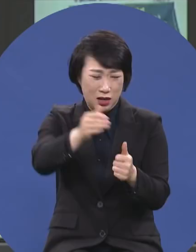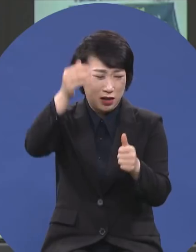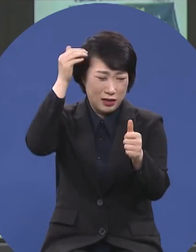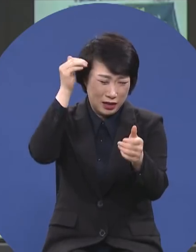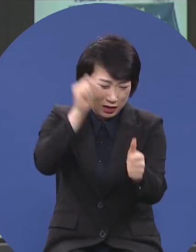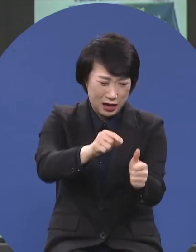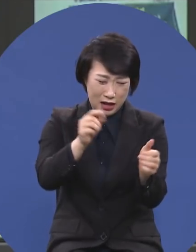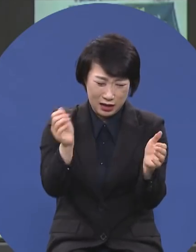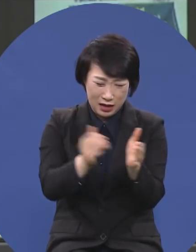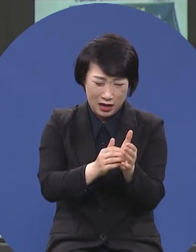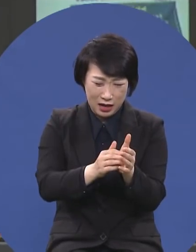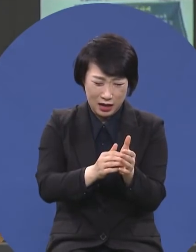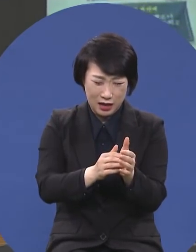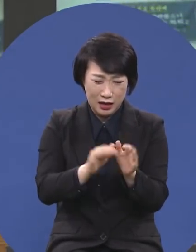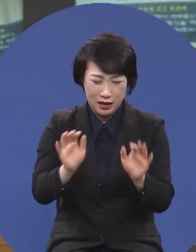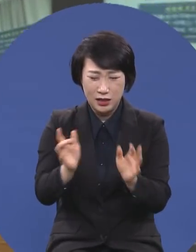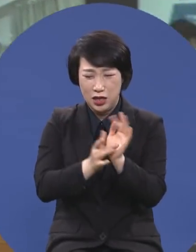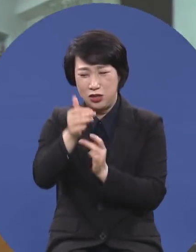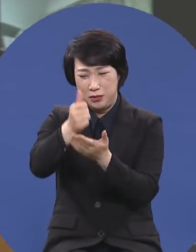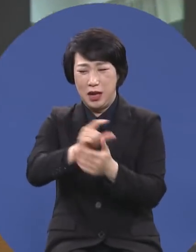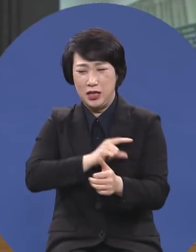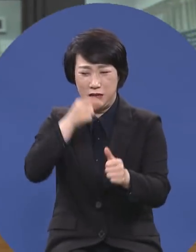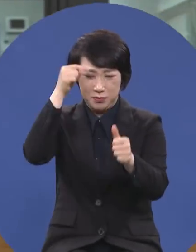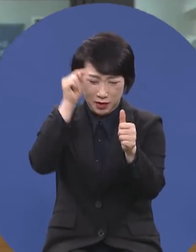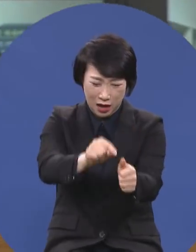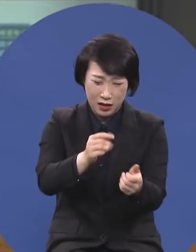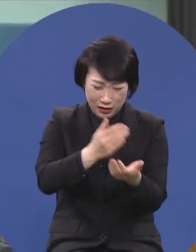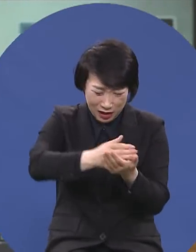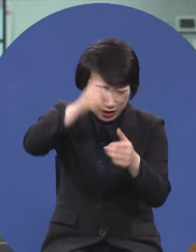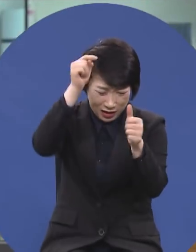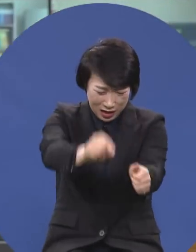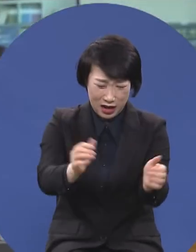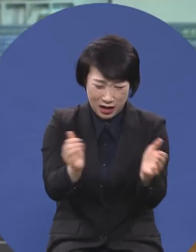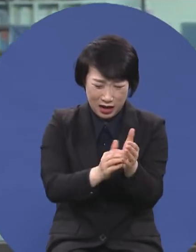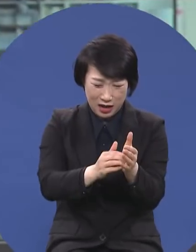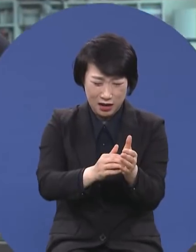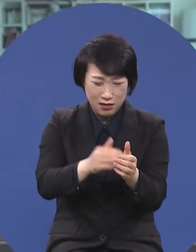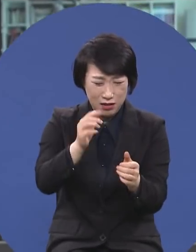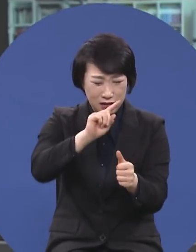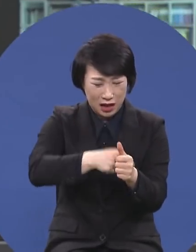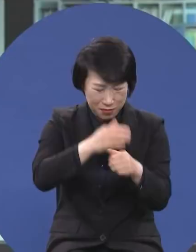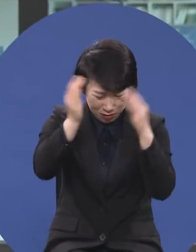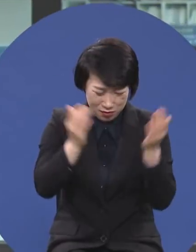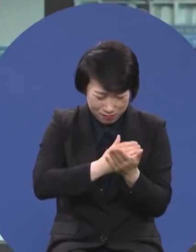나가는 거야. 예수님의 이름이 나가라 했으면 나가는 거야.